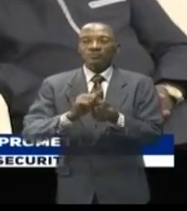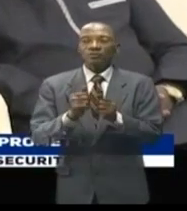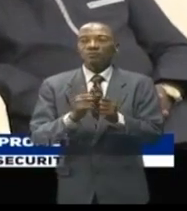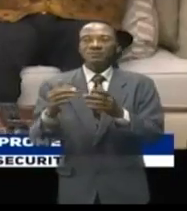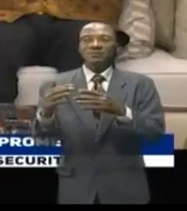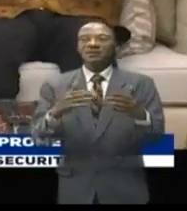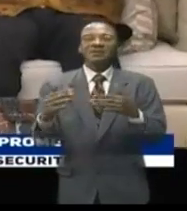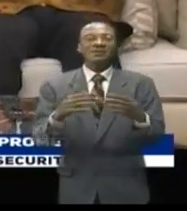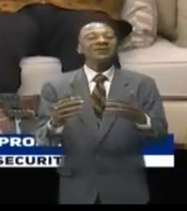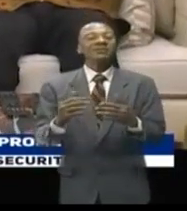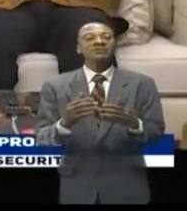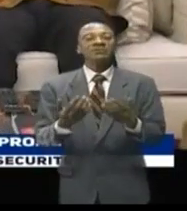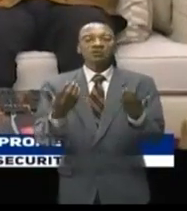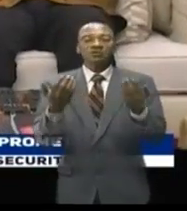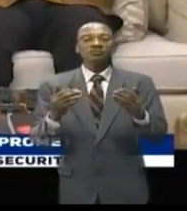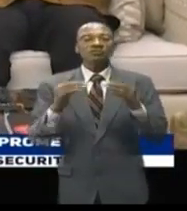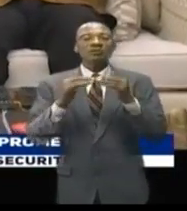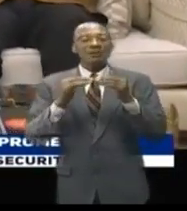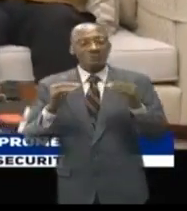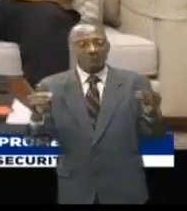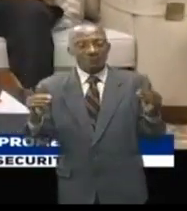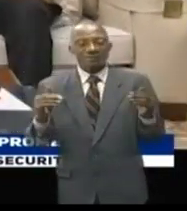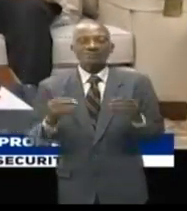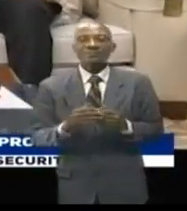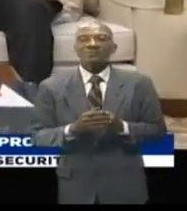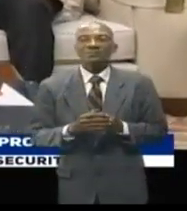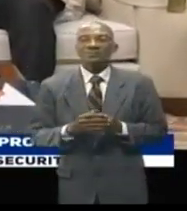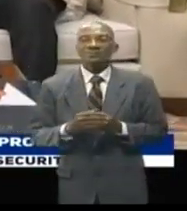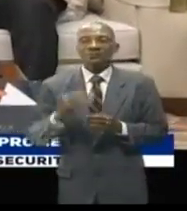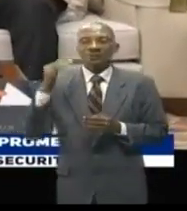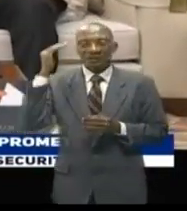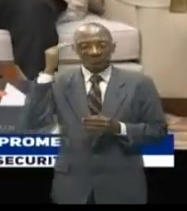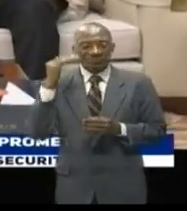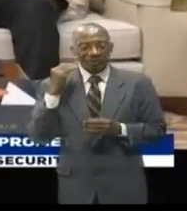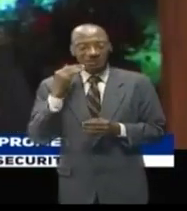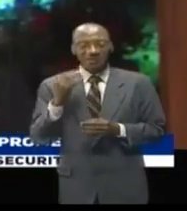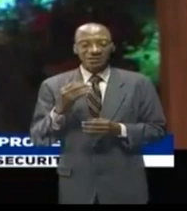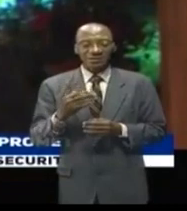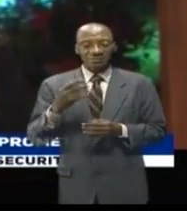d'après Suzi Carla ministre étrangère de la Guinée-Bissau